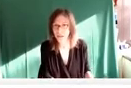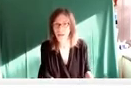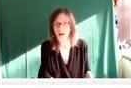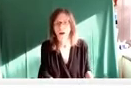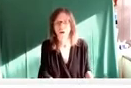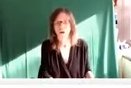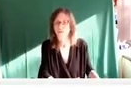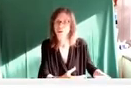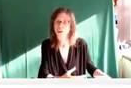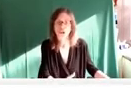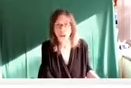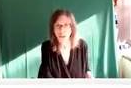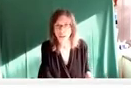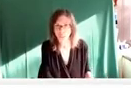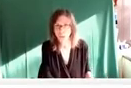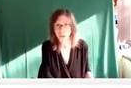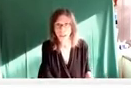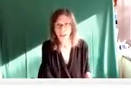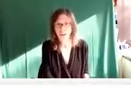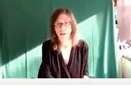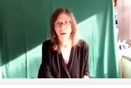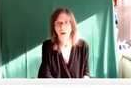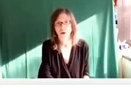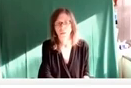X avec un échantillon Y,